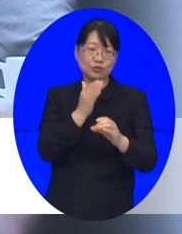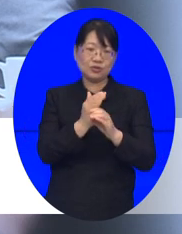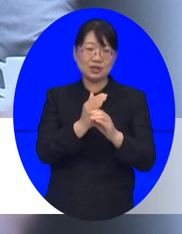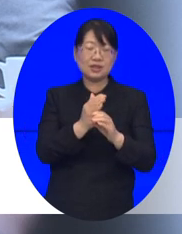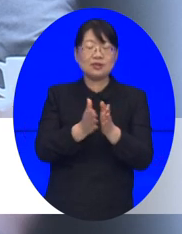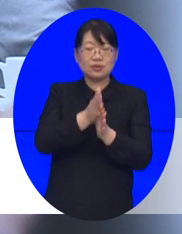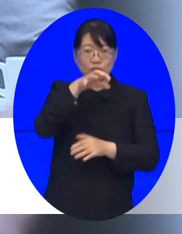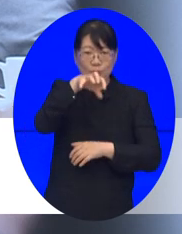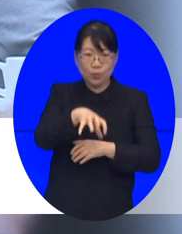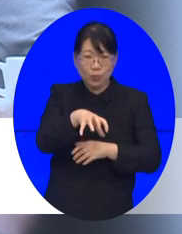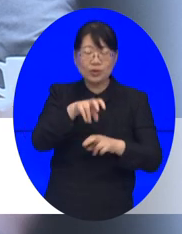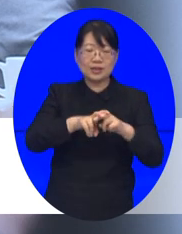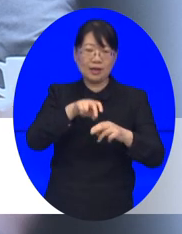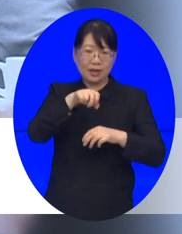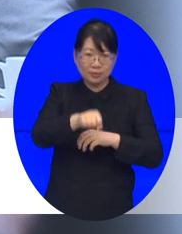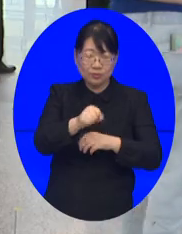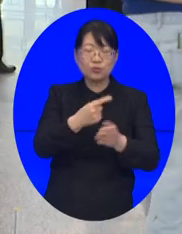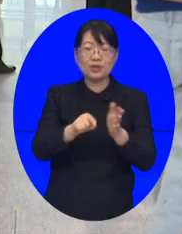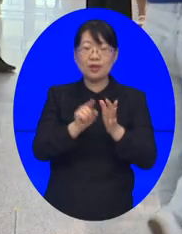있습니다. 최지연 기자입니다.